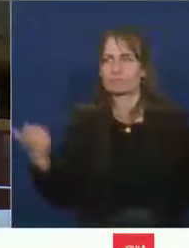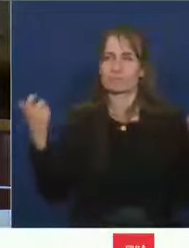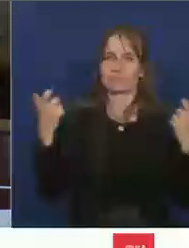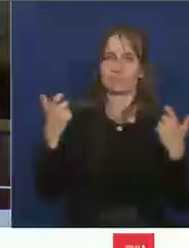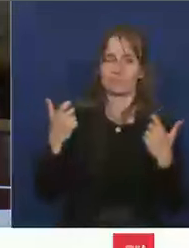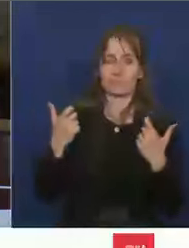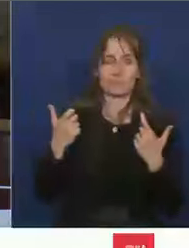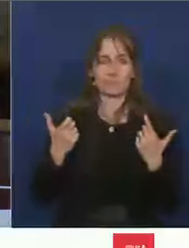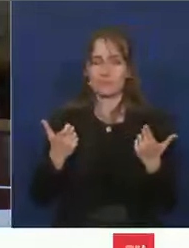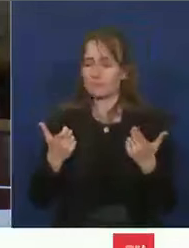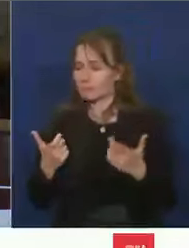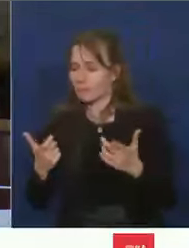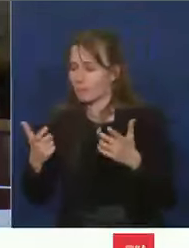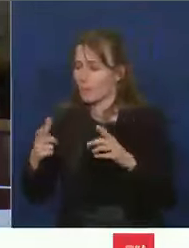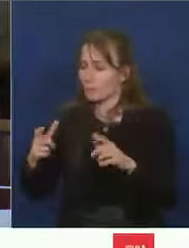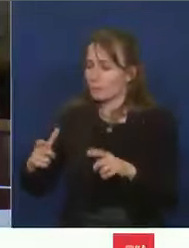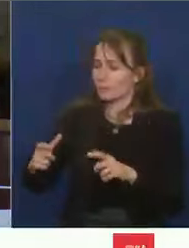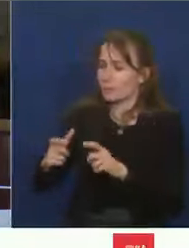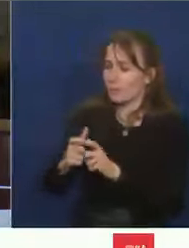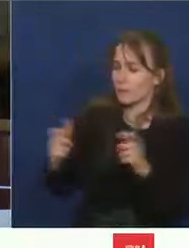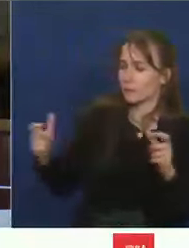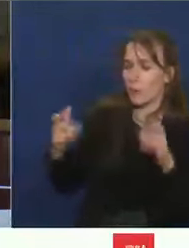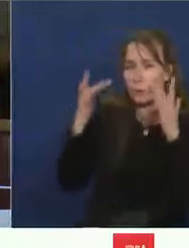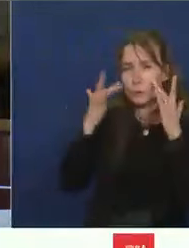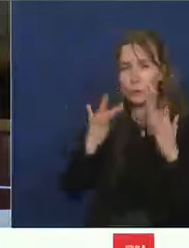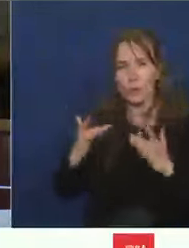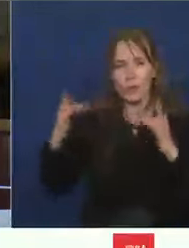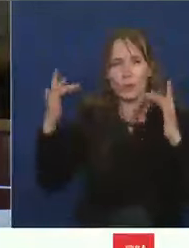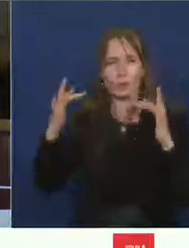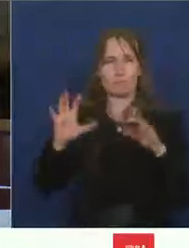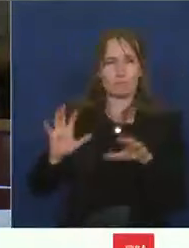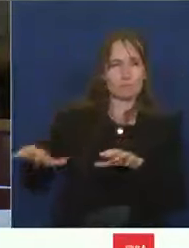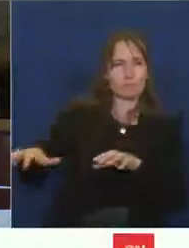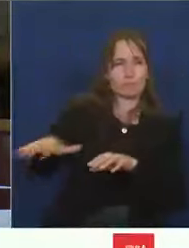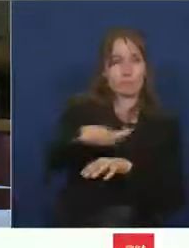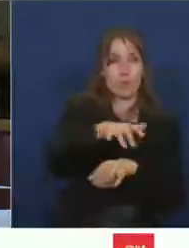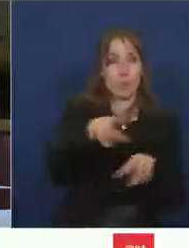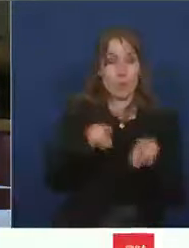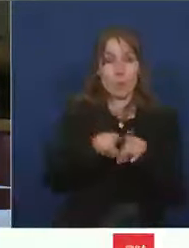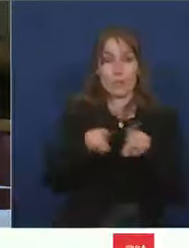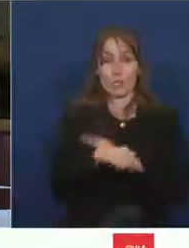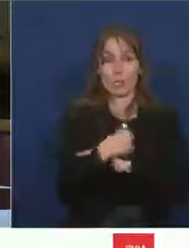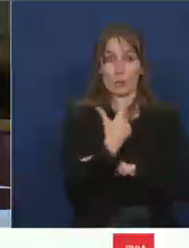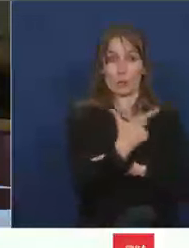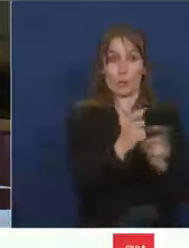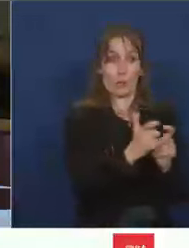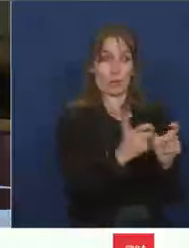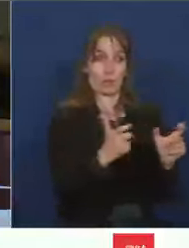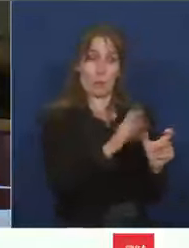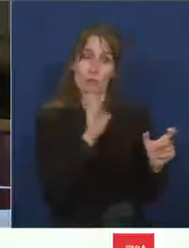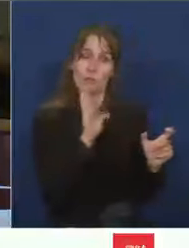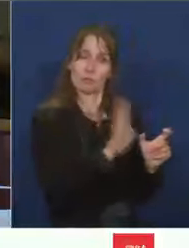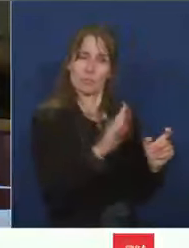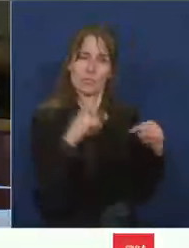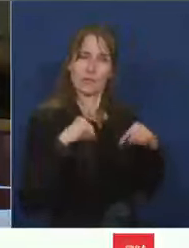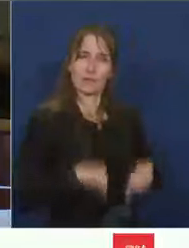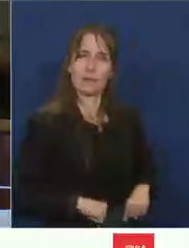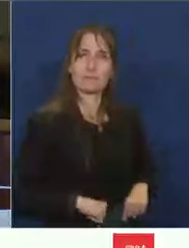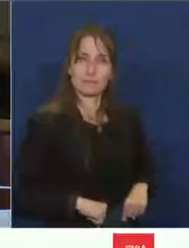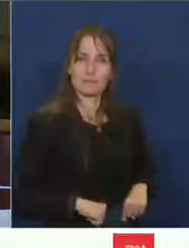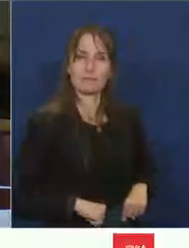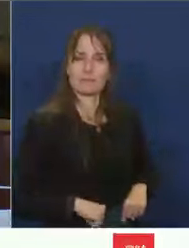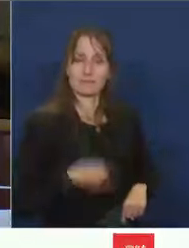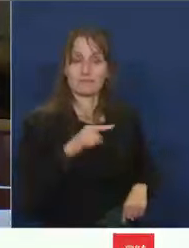des lieux culturels et aussi d'ailleurs deux bâtiments étatiques qui sont bien visibles puisqu'il s'agit de